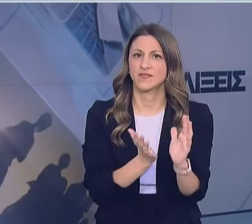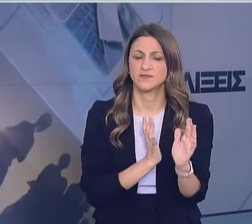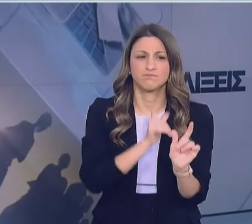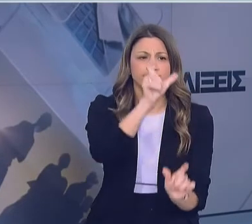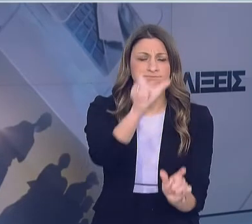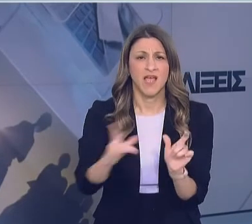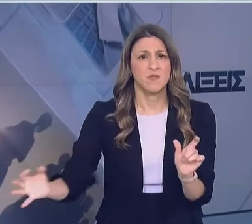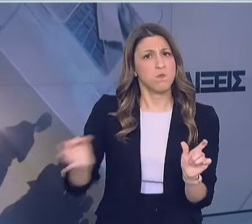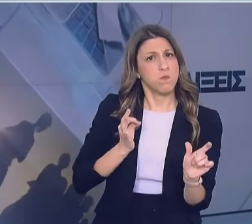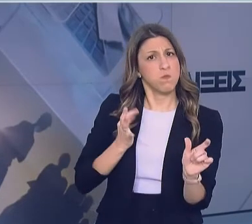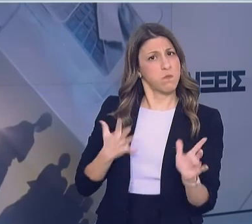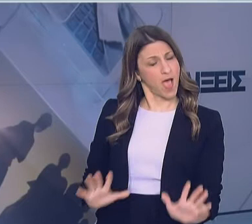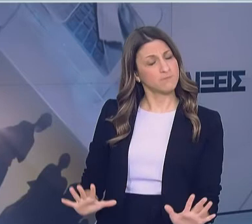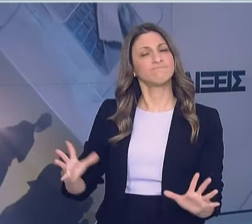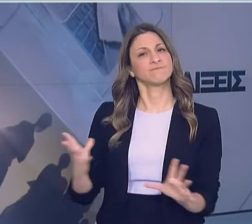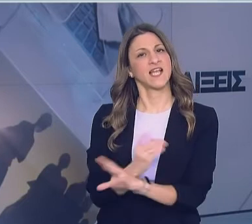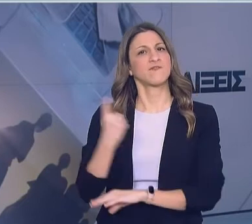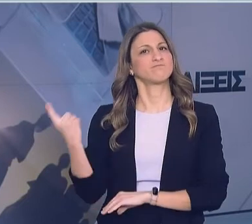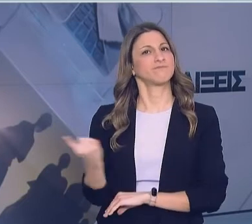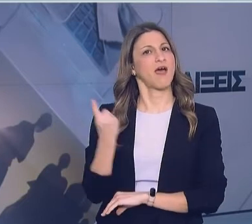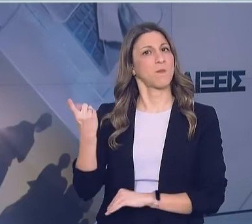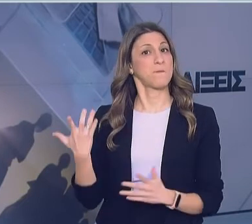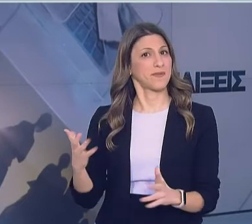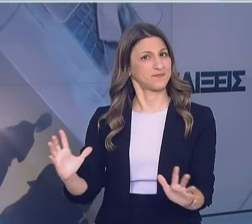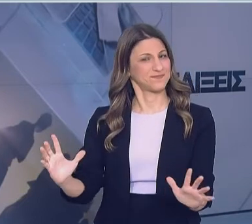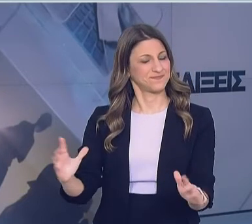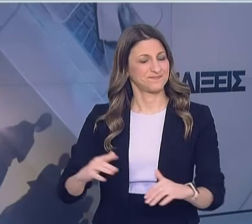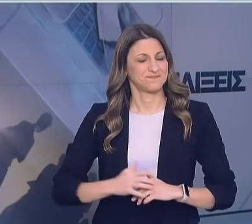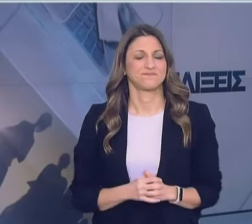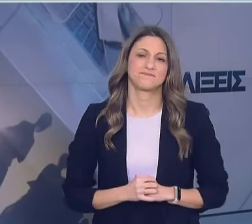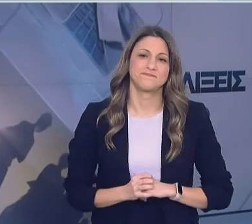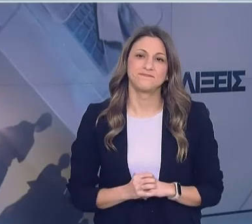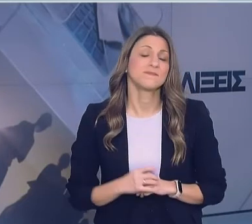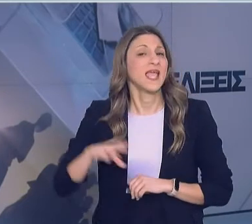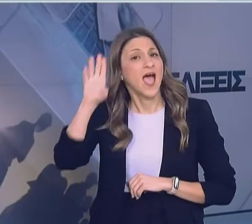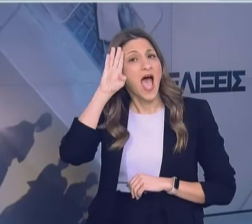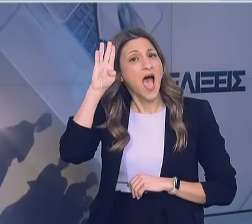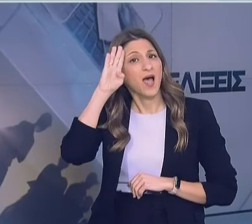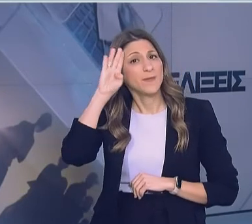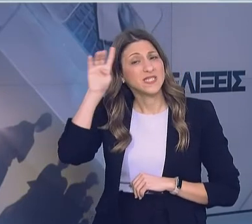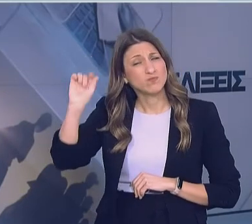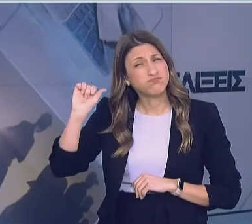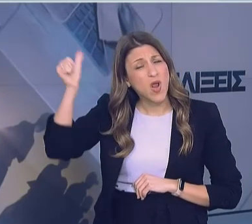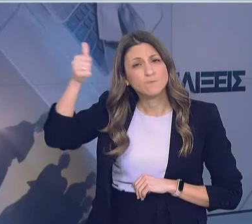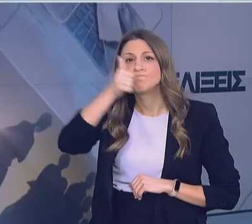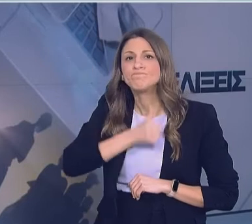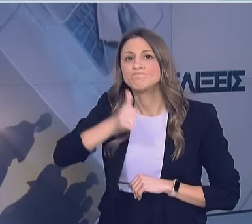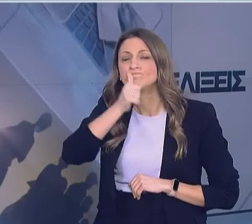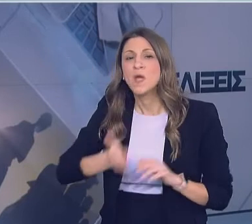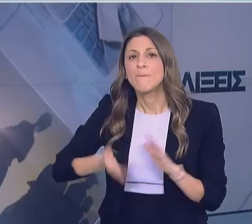ενώ μολύνθηκαν από τον ιό, ανέρωσαν και έγιναν καλά. Οι Ηνωμένες Πολιτείες της Αμερικής έχουν πλέον περισσότερα